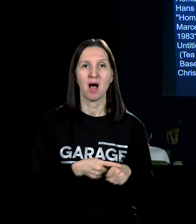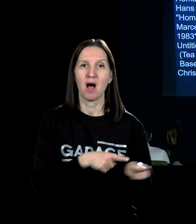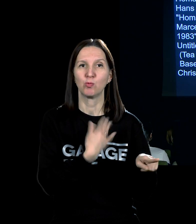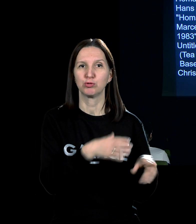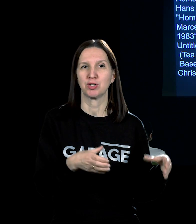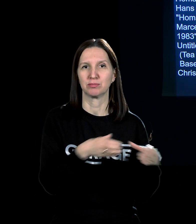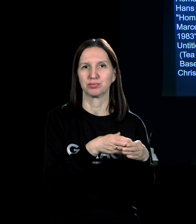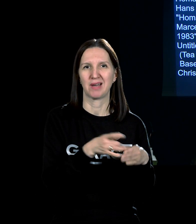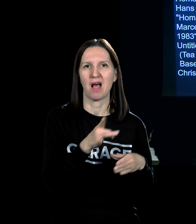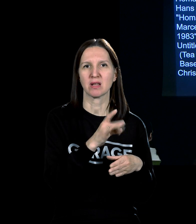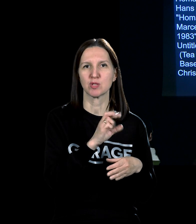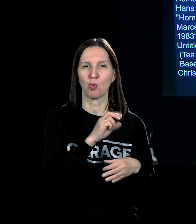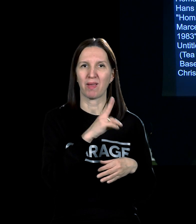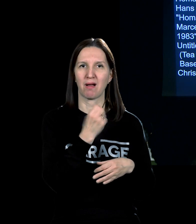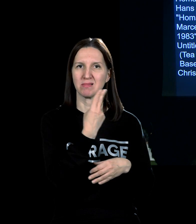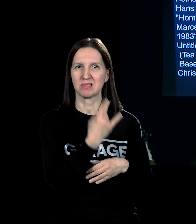республиканцев.